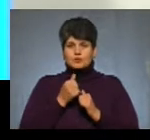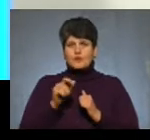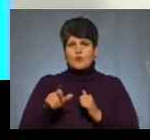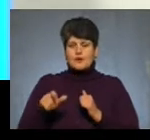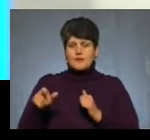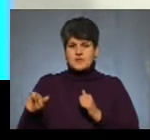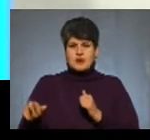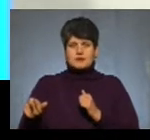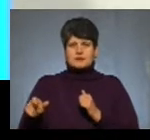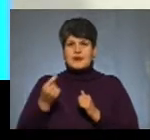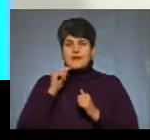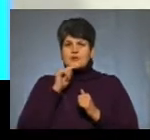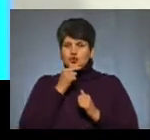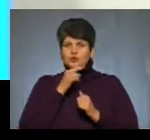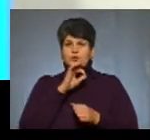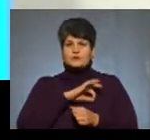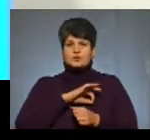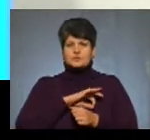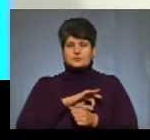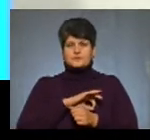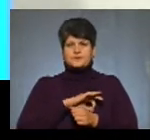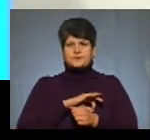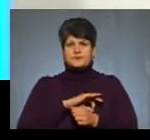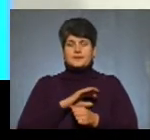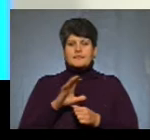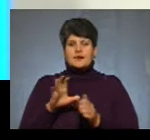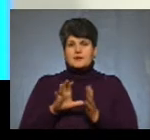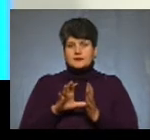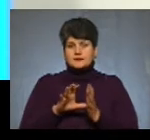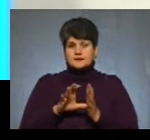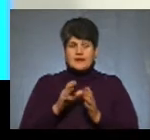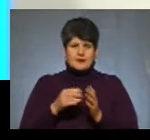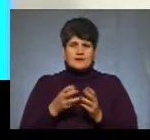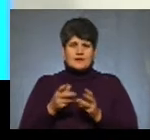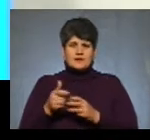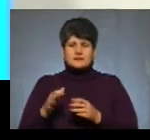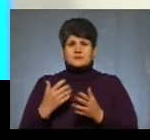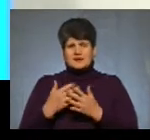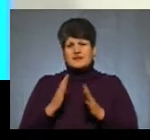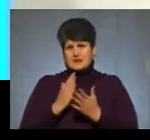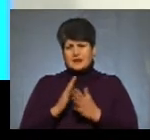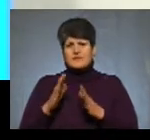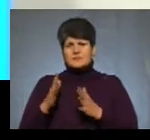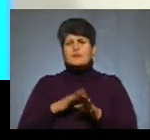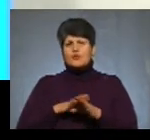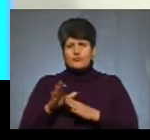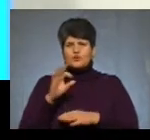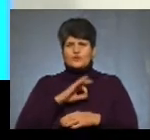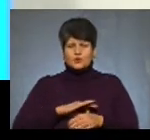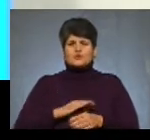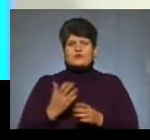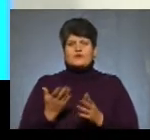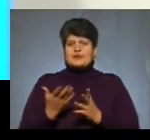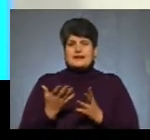громадяни економно споживають енергоресурс. Звичайно, є випадки, де використовуються повністю субсидії, де